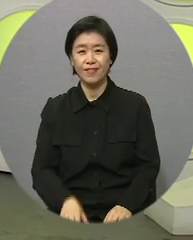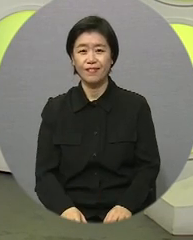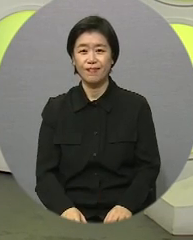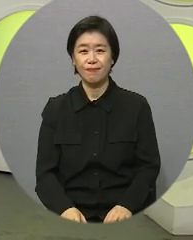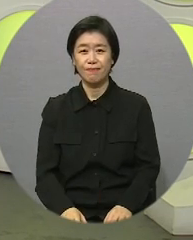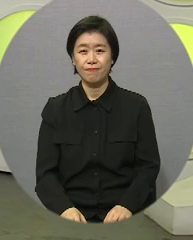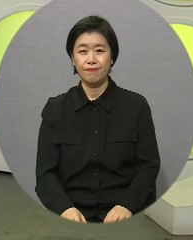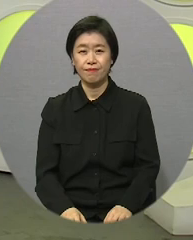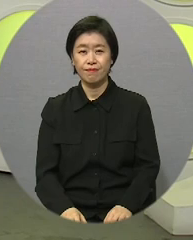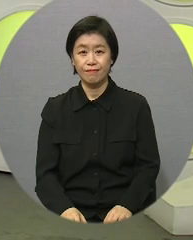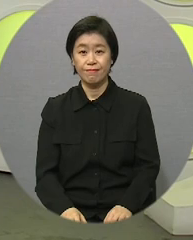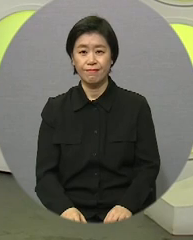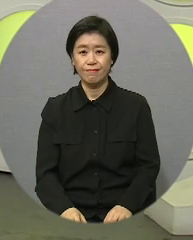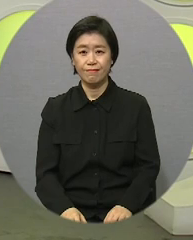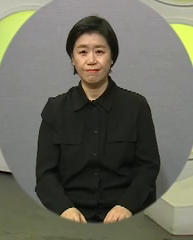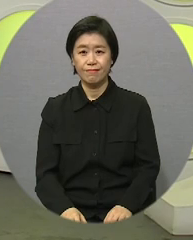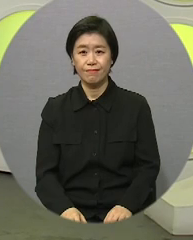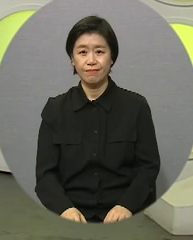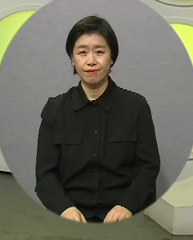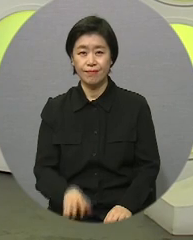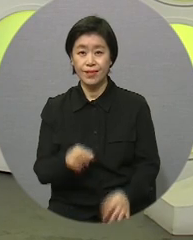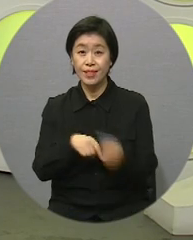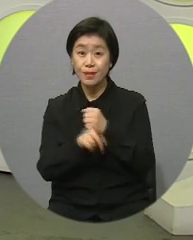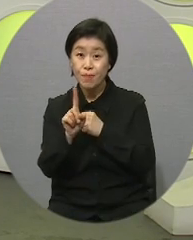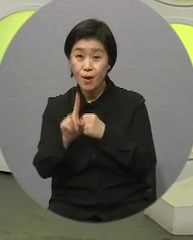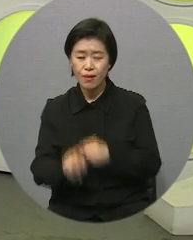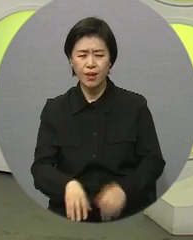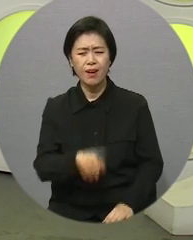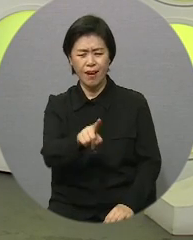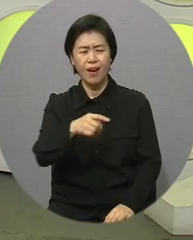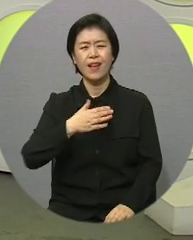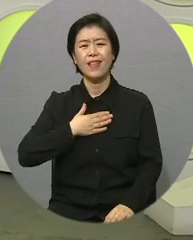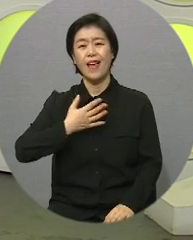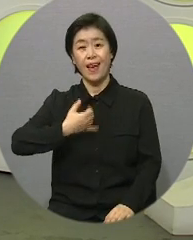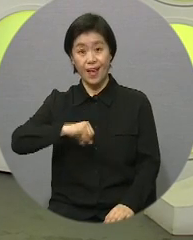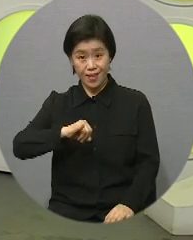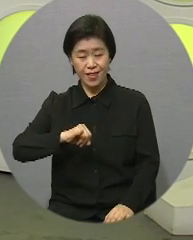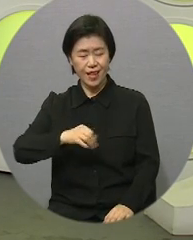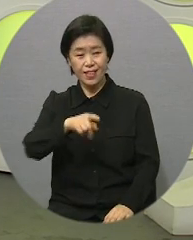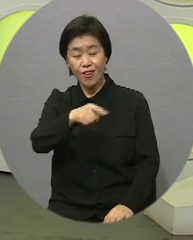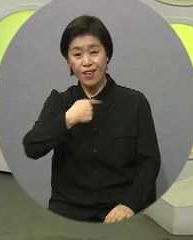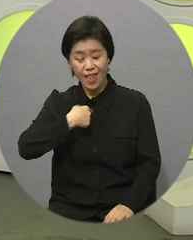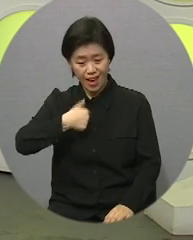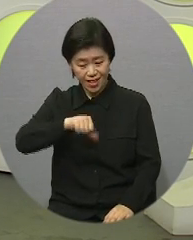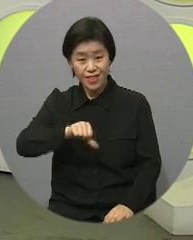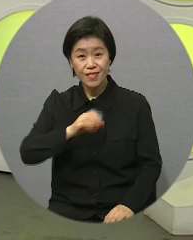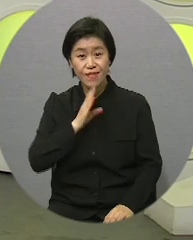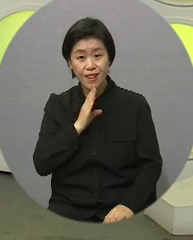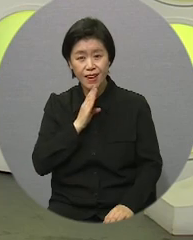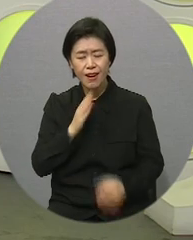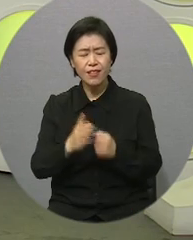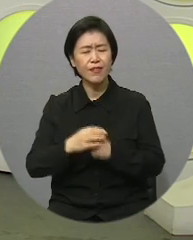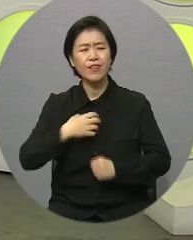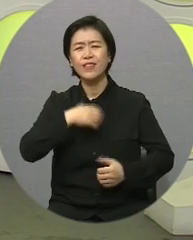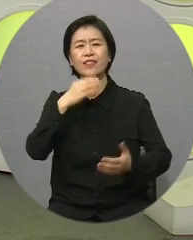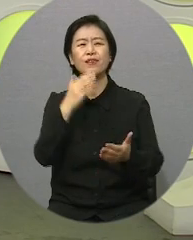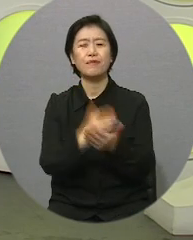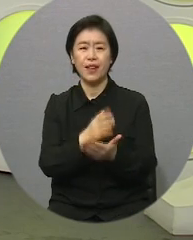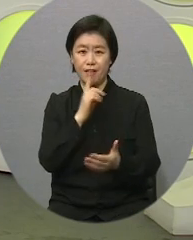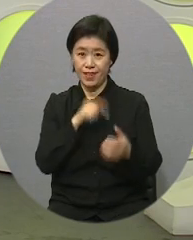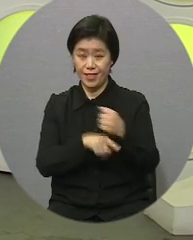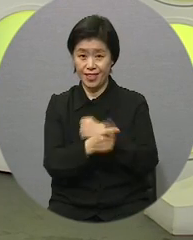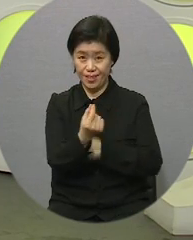거예 아하 응 그러니까 걱정 말고 해보라는 거지 예 늘 용기를 주셨네 항상